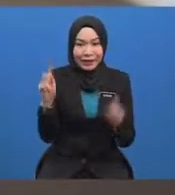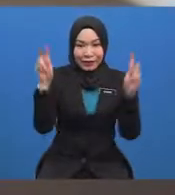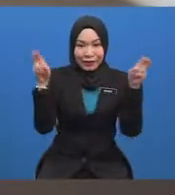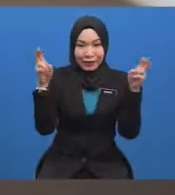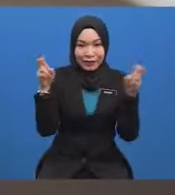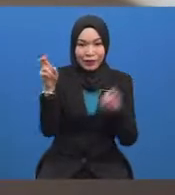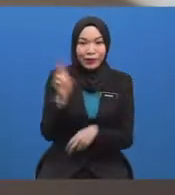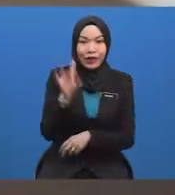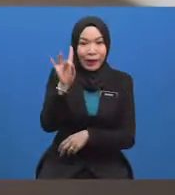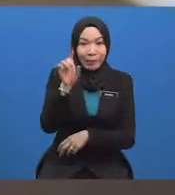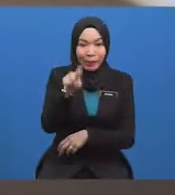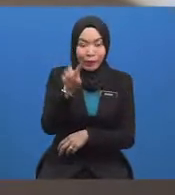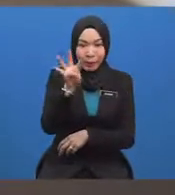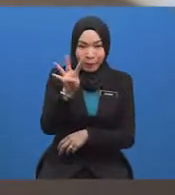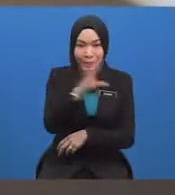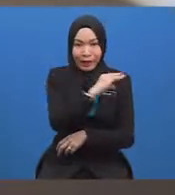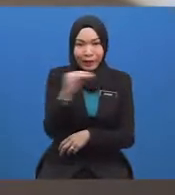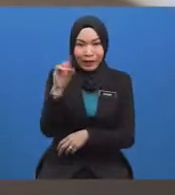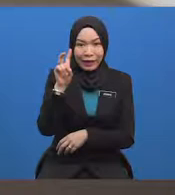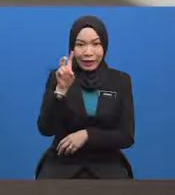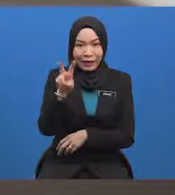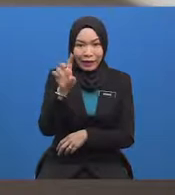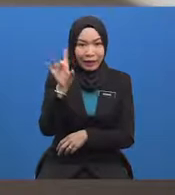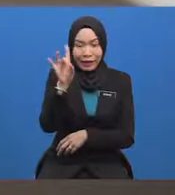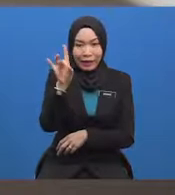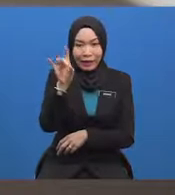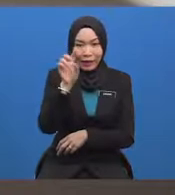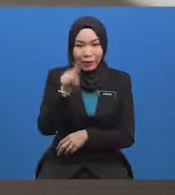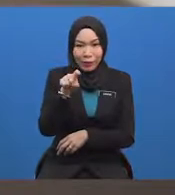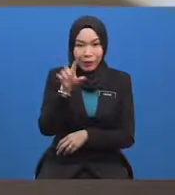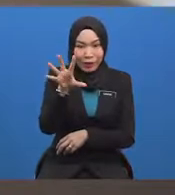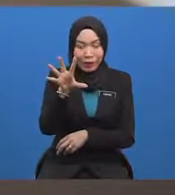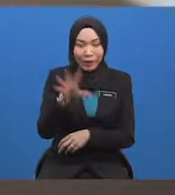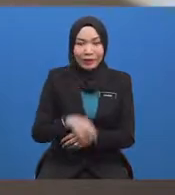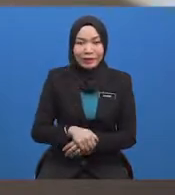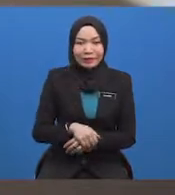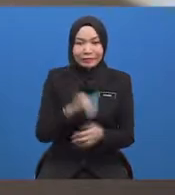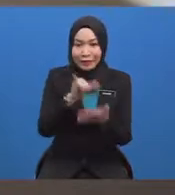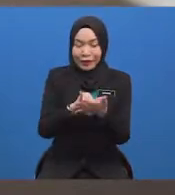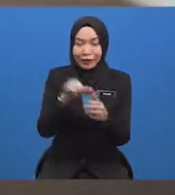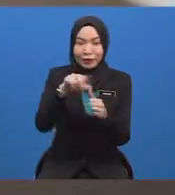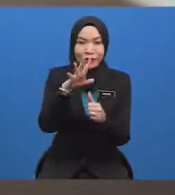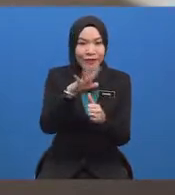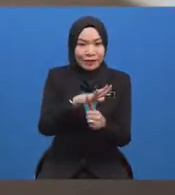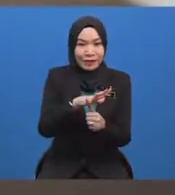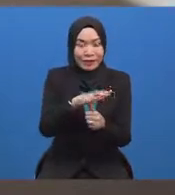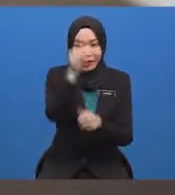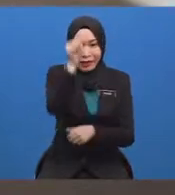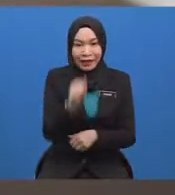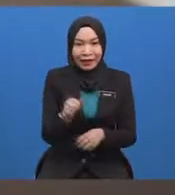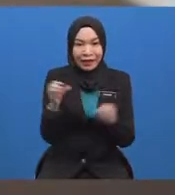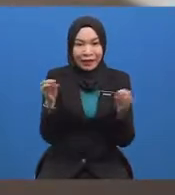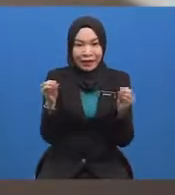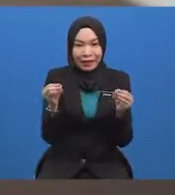80-an 4 dan 80-an dime yaitu kesan aliran Lumpur dan tanah runtuh di